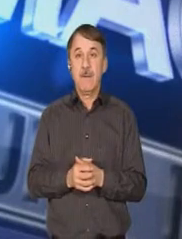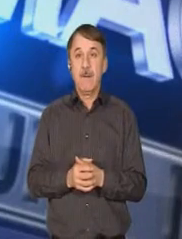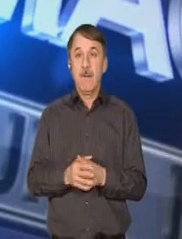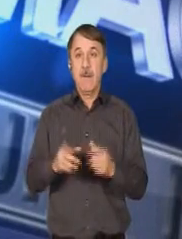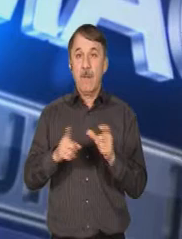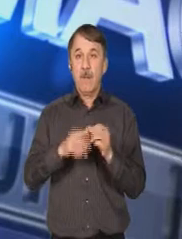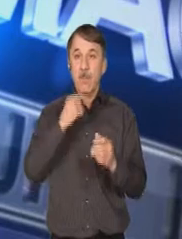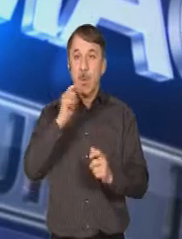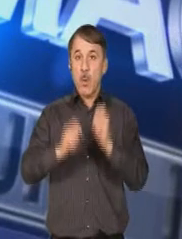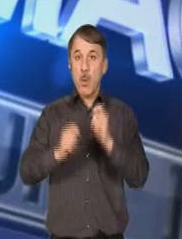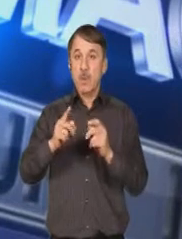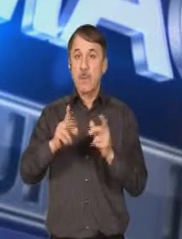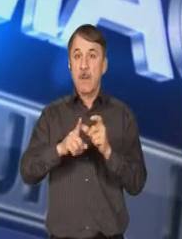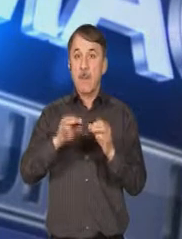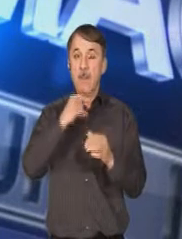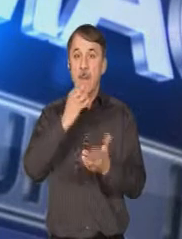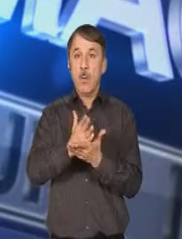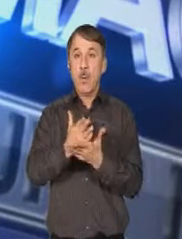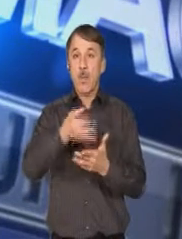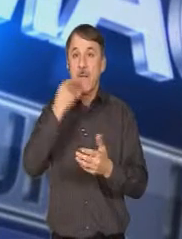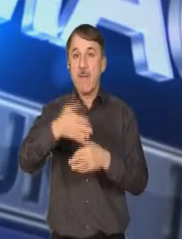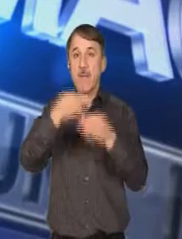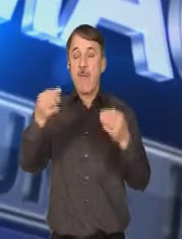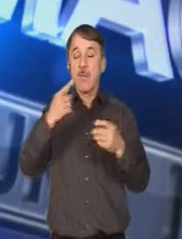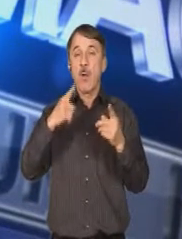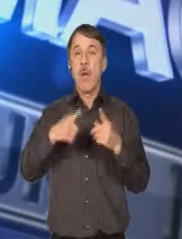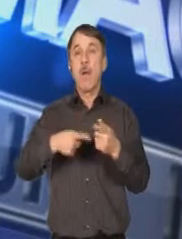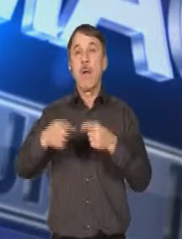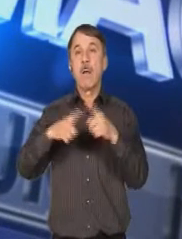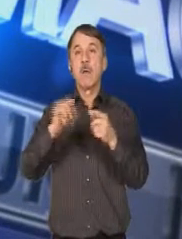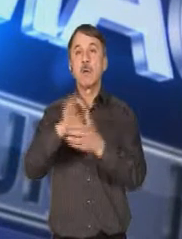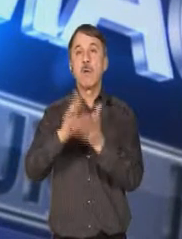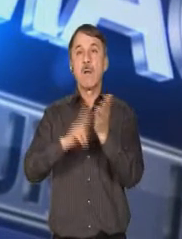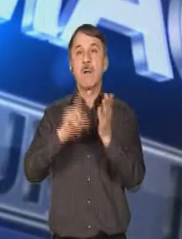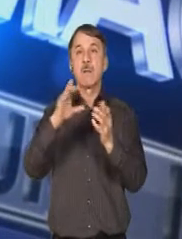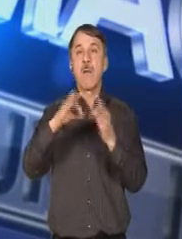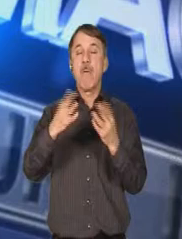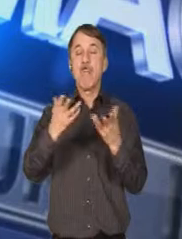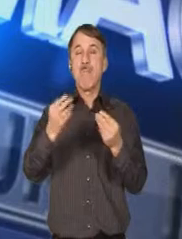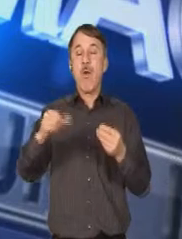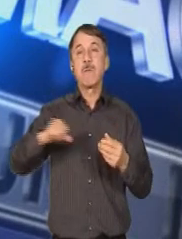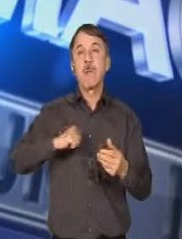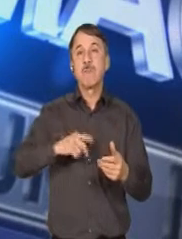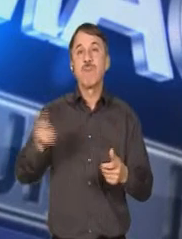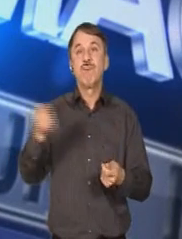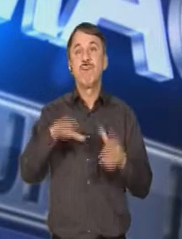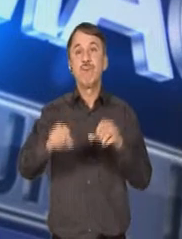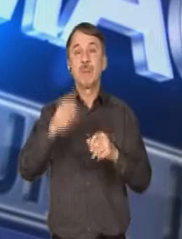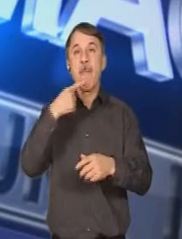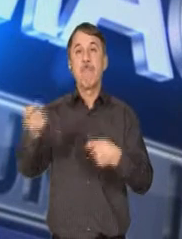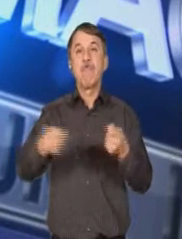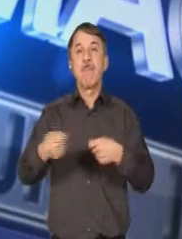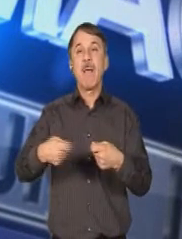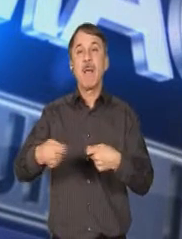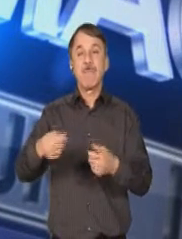Na januarskoj licitaciji objekata javno-komunalnog preduzeća Tržnica nije bilo mnogo zainteresovanih kupaca. To je